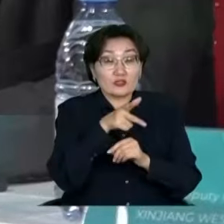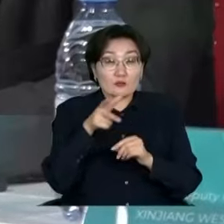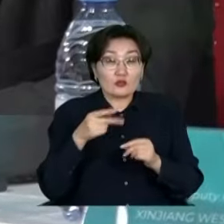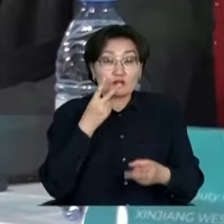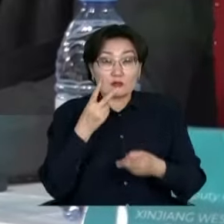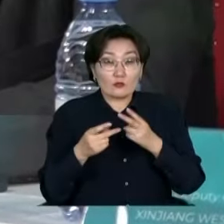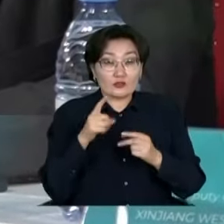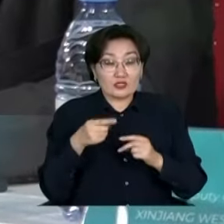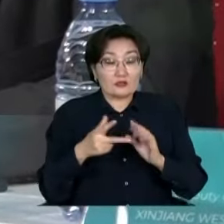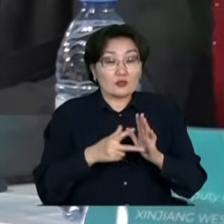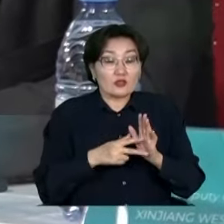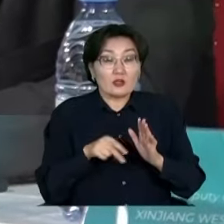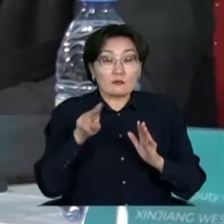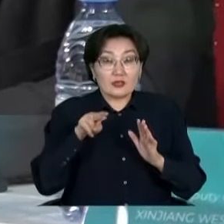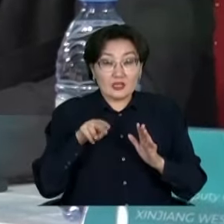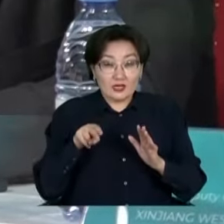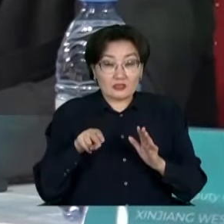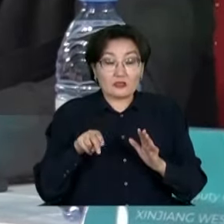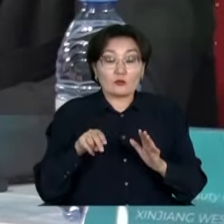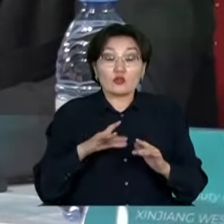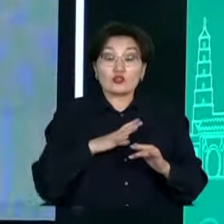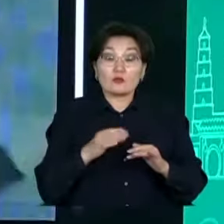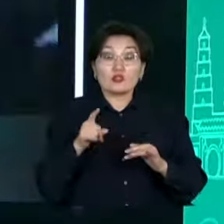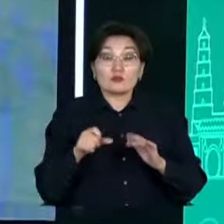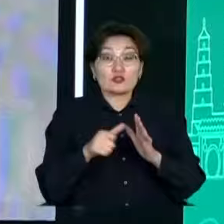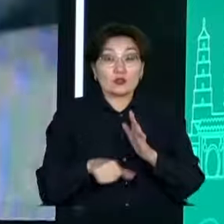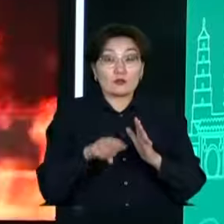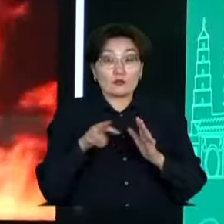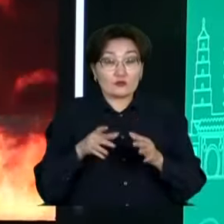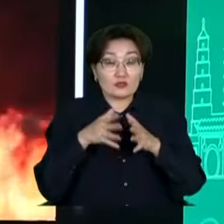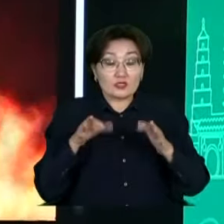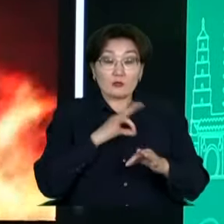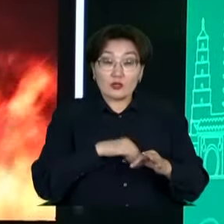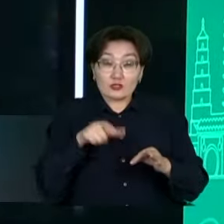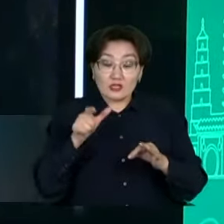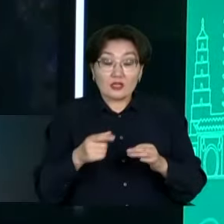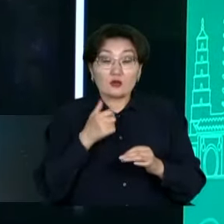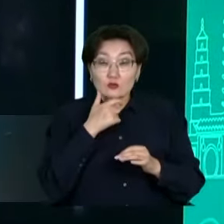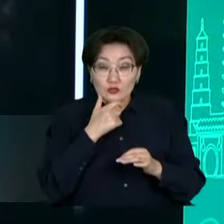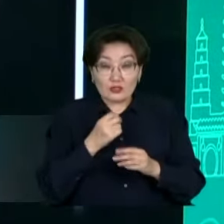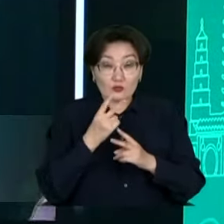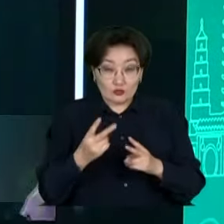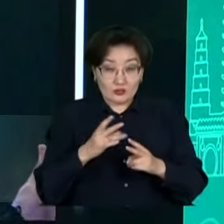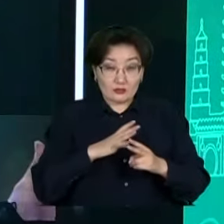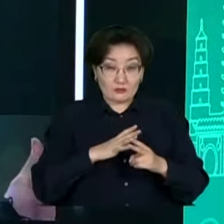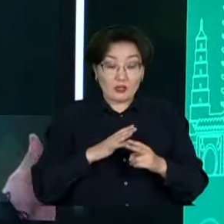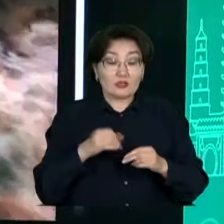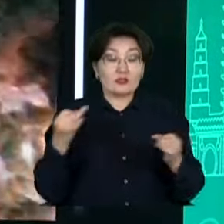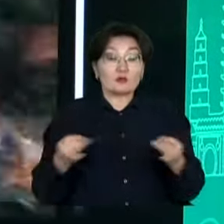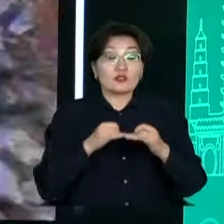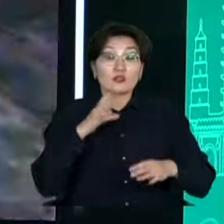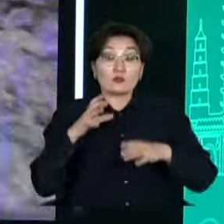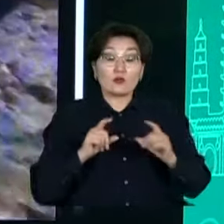қаралымы 1,8 миллиардқа жеткені, оны 160 миллионнан аса пайдаланушының тамашалағаны айтылды. Ең қызығы